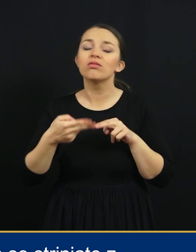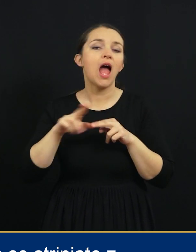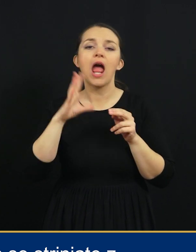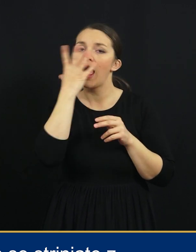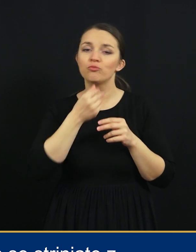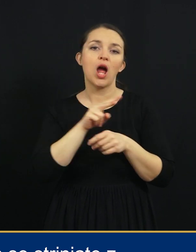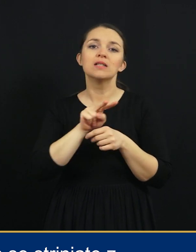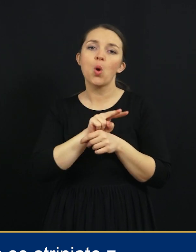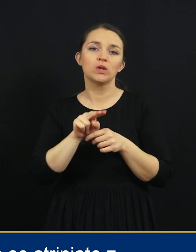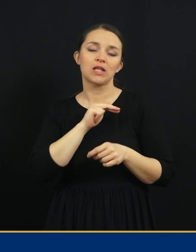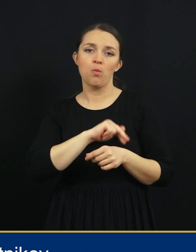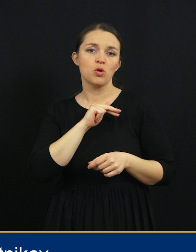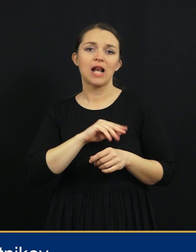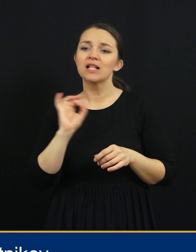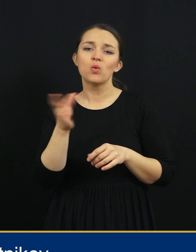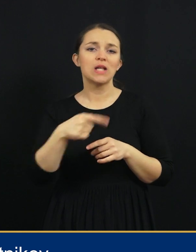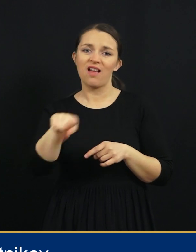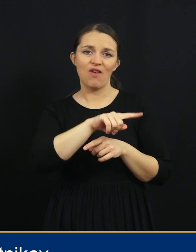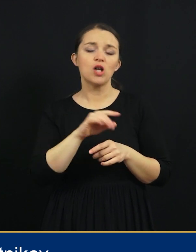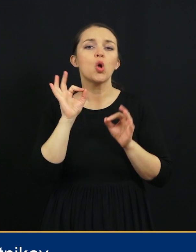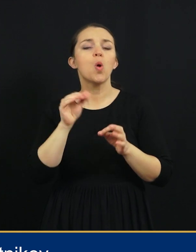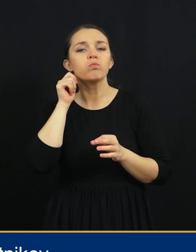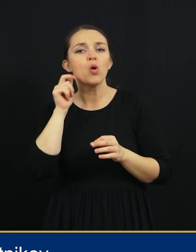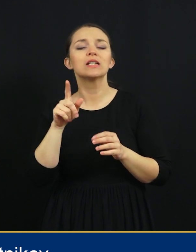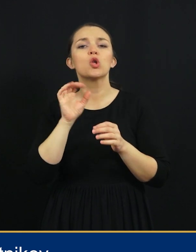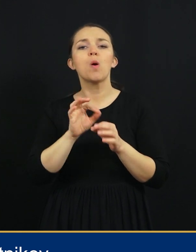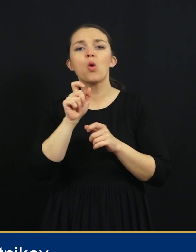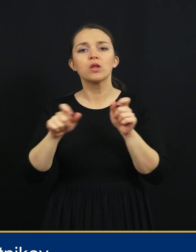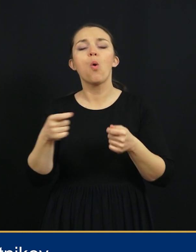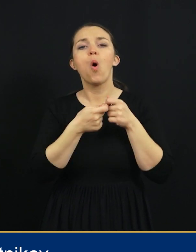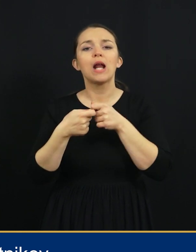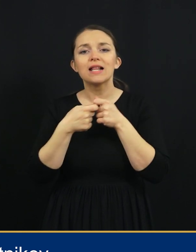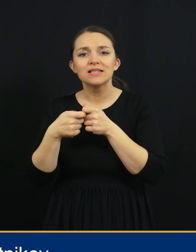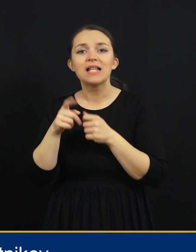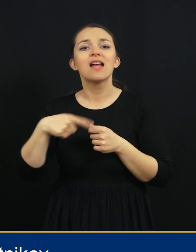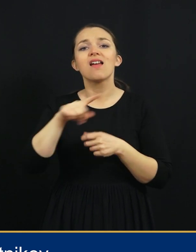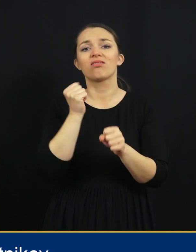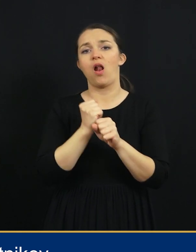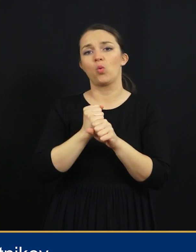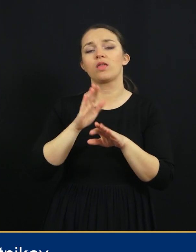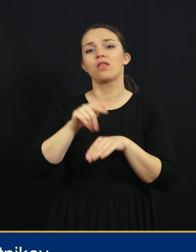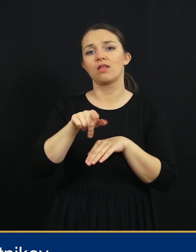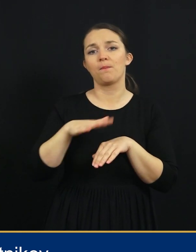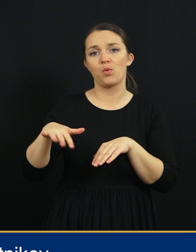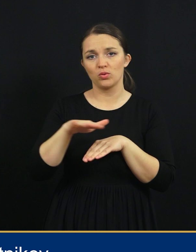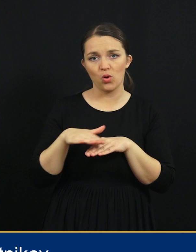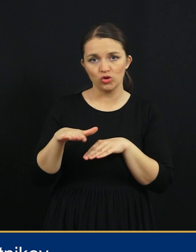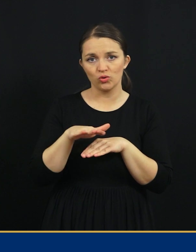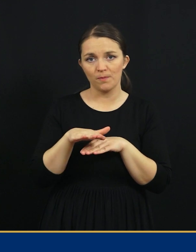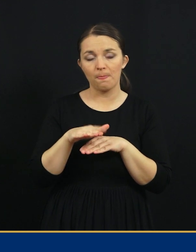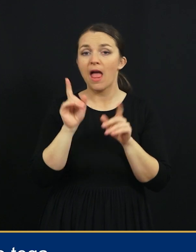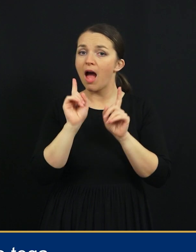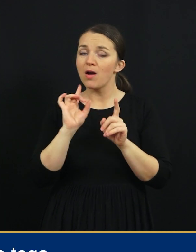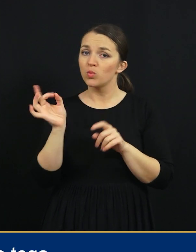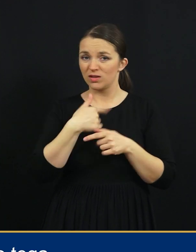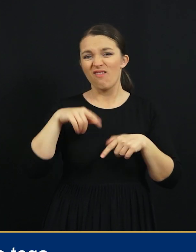najlepša izpolnitev poslanstva vseh vas, dobrotnic in dobrotnikov, organizacij, ki delujete na tem področju.